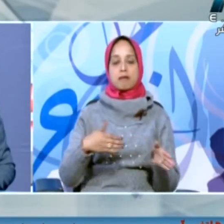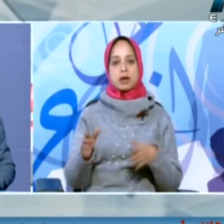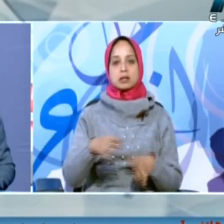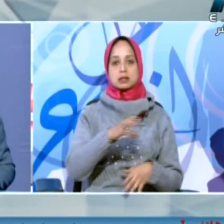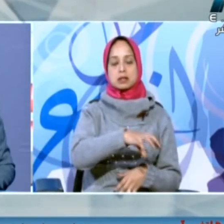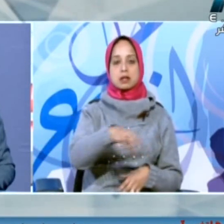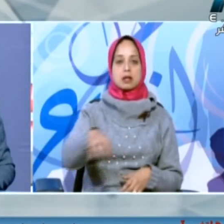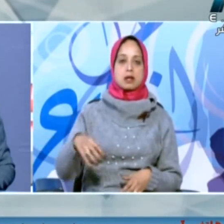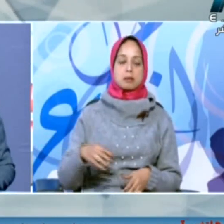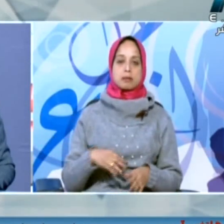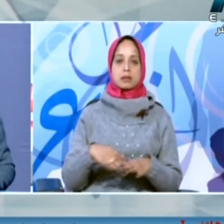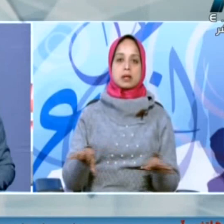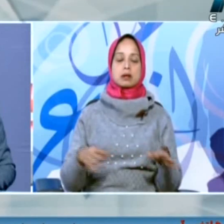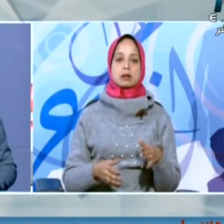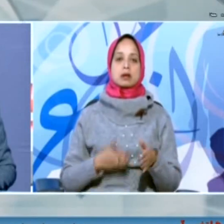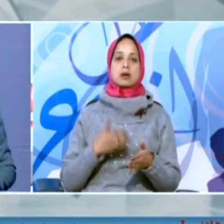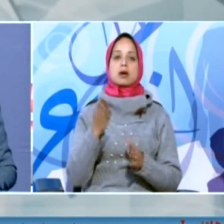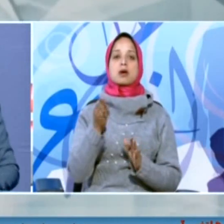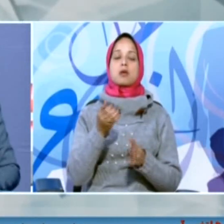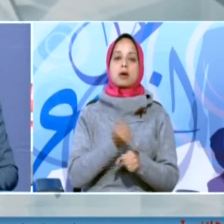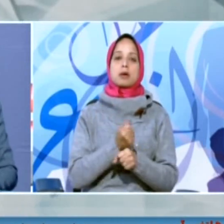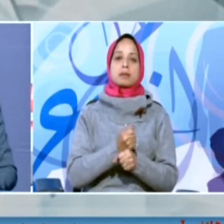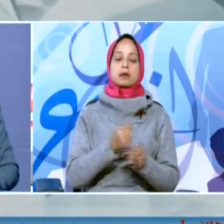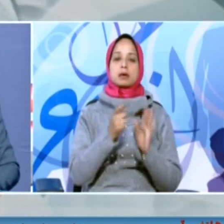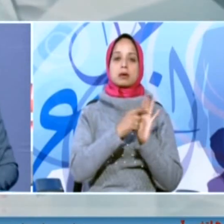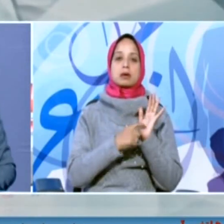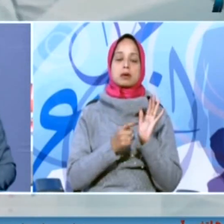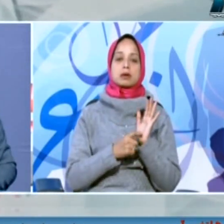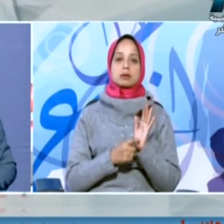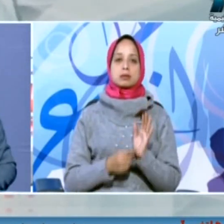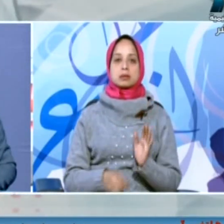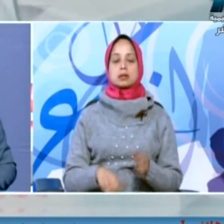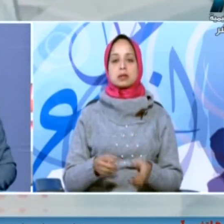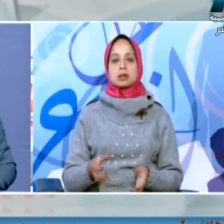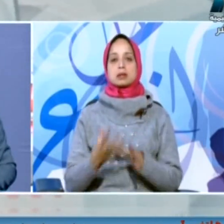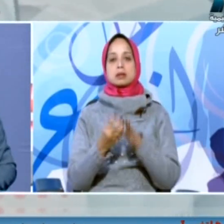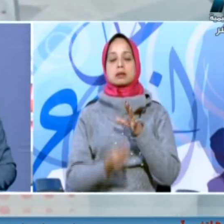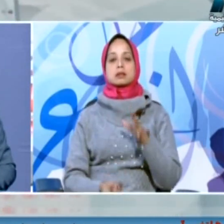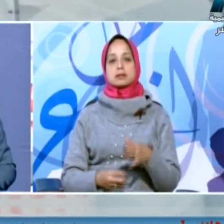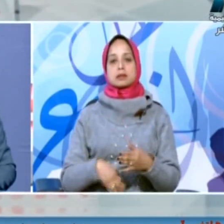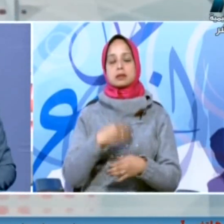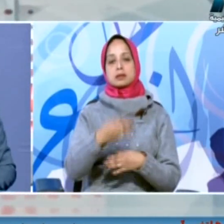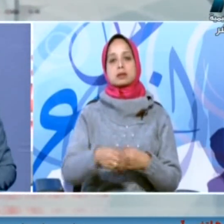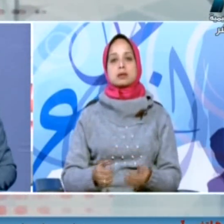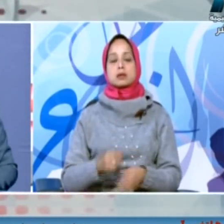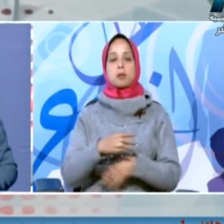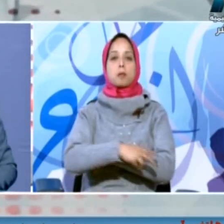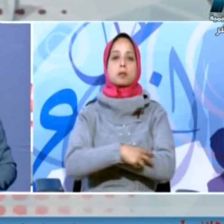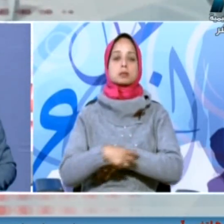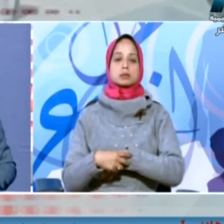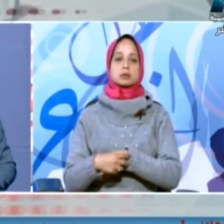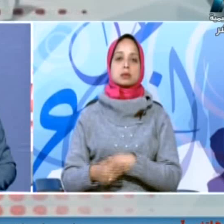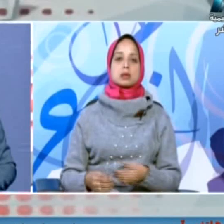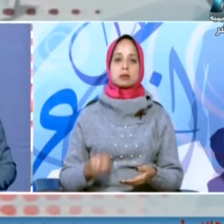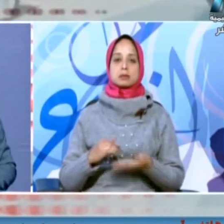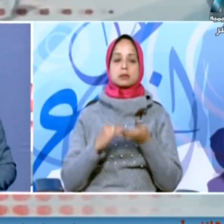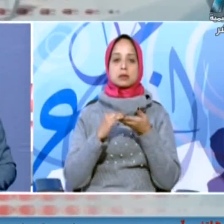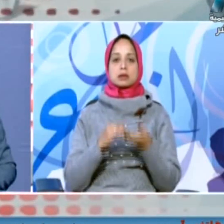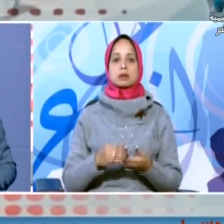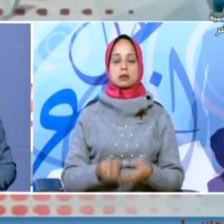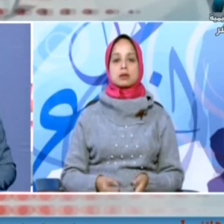واصدار قانون التصفيه الذي كان يقضي بتخصيص اقل من نصف الايراد لصالح الديون والباقي للمصروفات، ووضع املاك اسماعيل والدائره